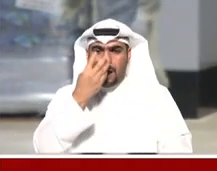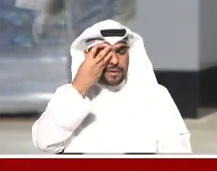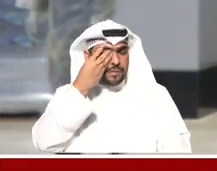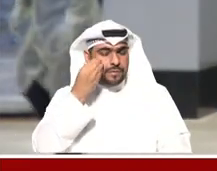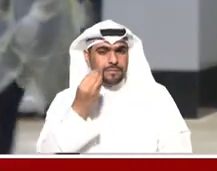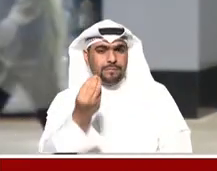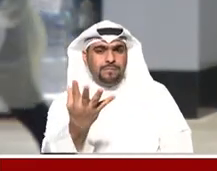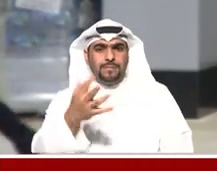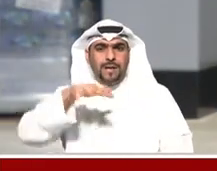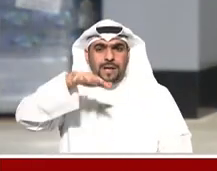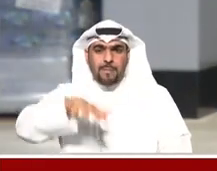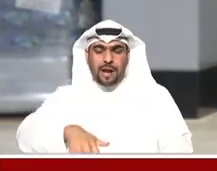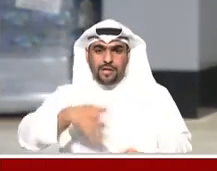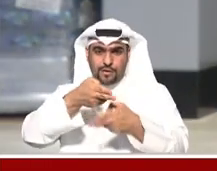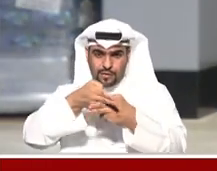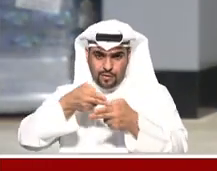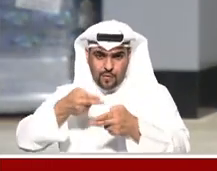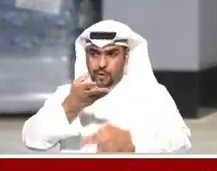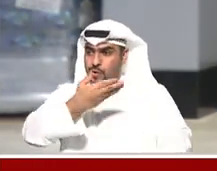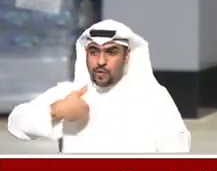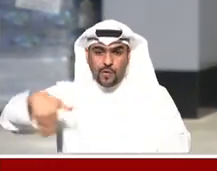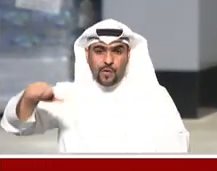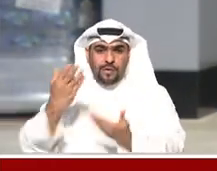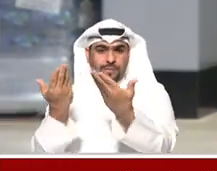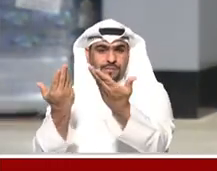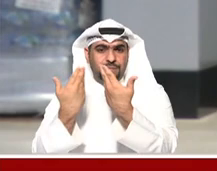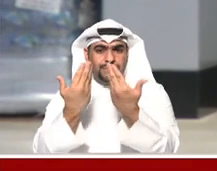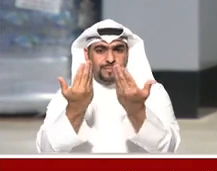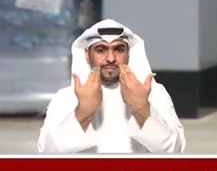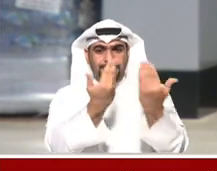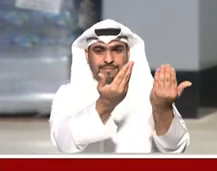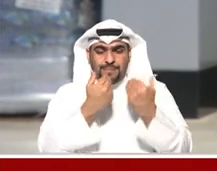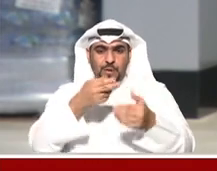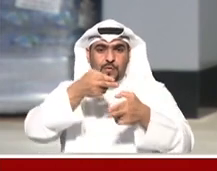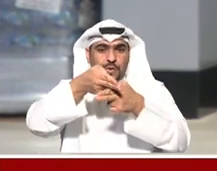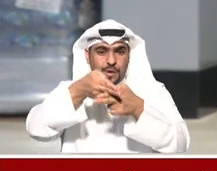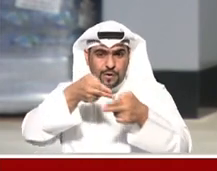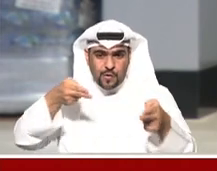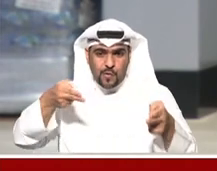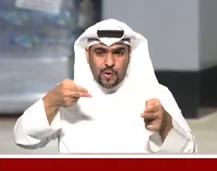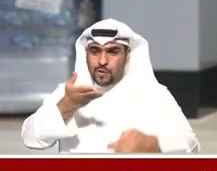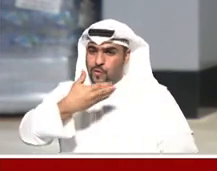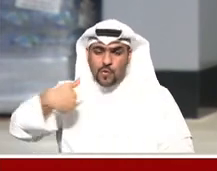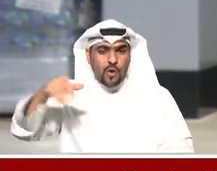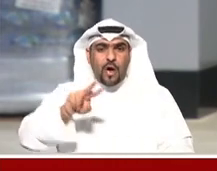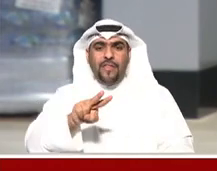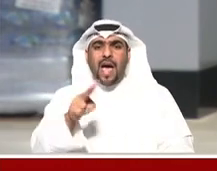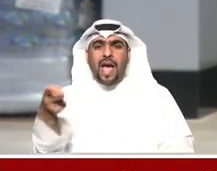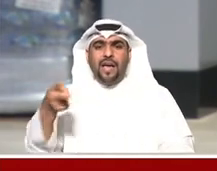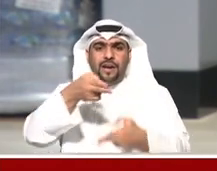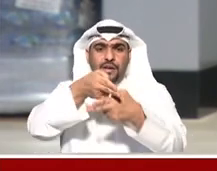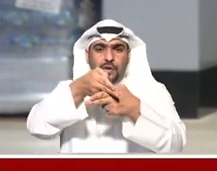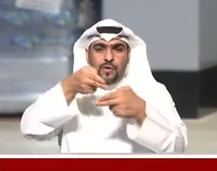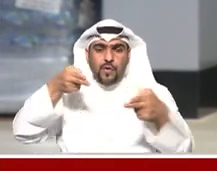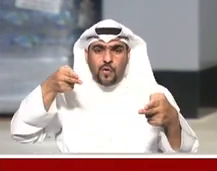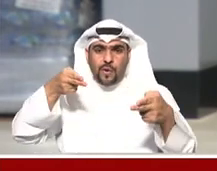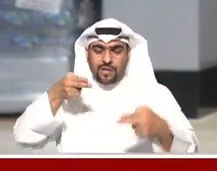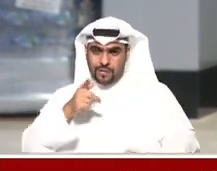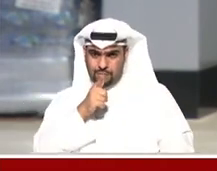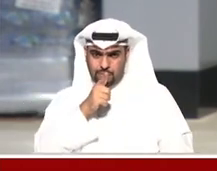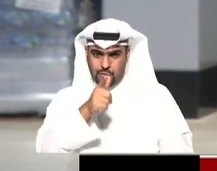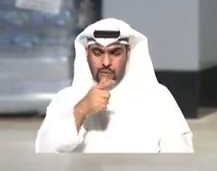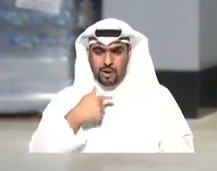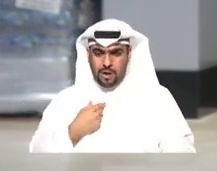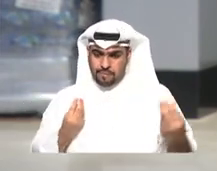أجلها، كلمات صدحت بها الطواقم الطبية من الوافدين الذين أكدوا أنهم يقفون جنبا إلى